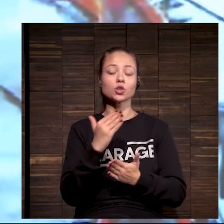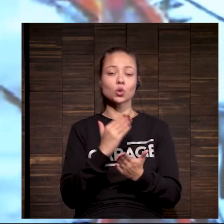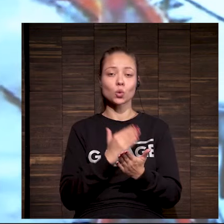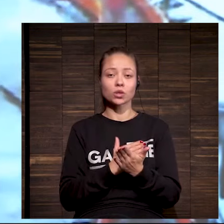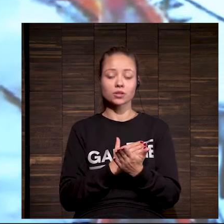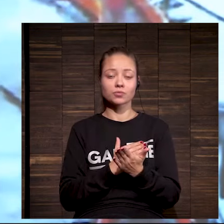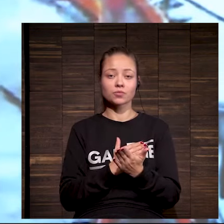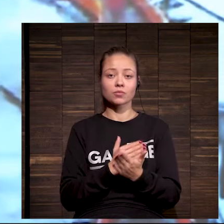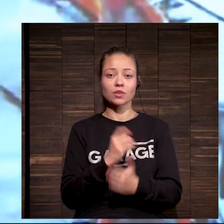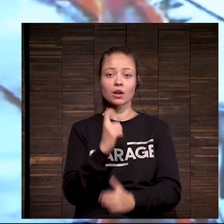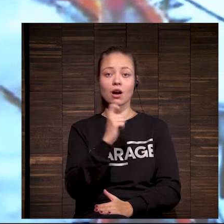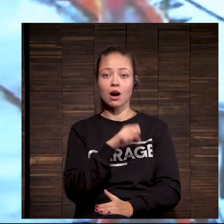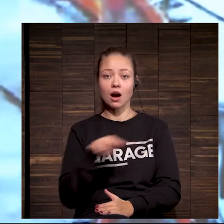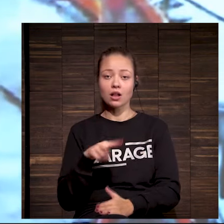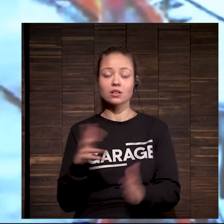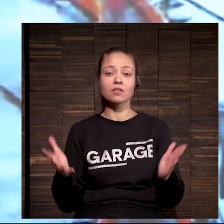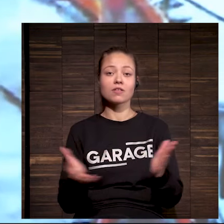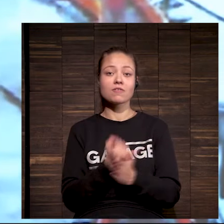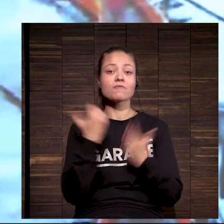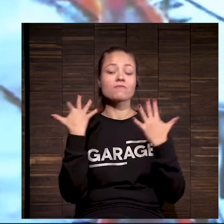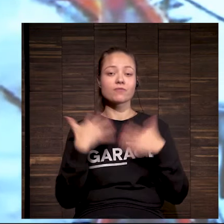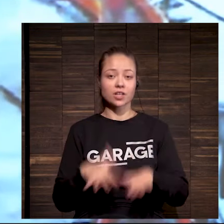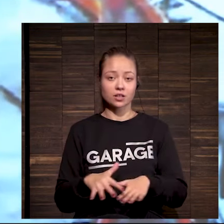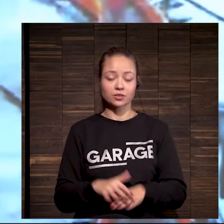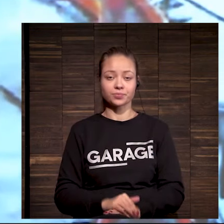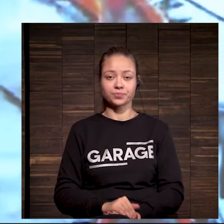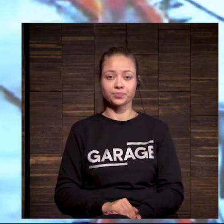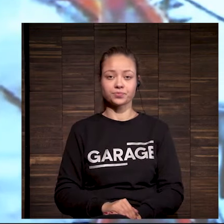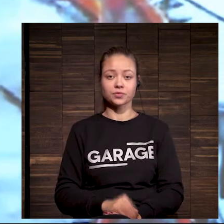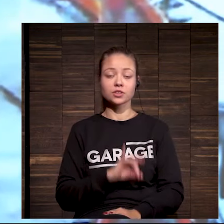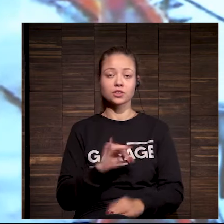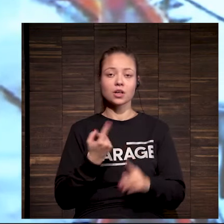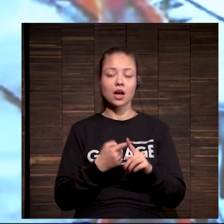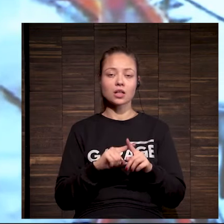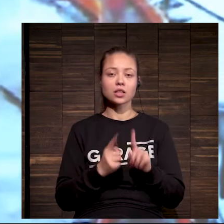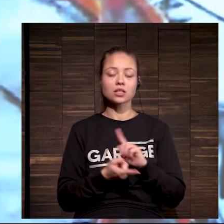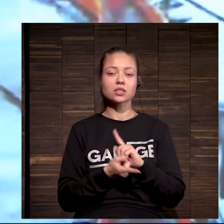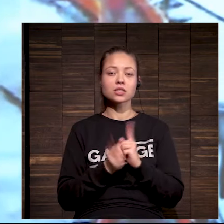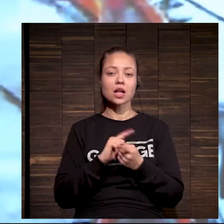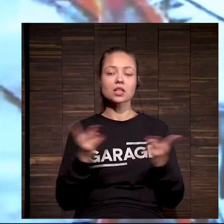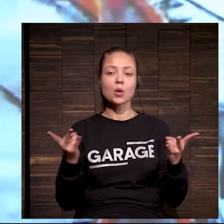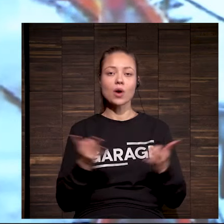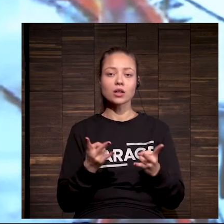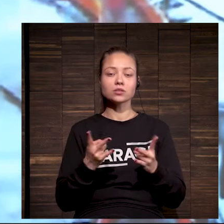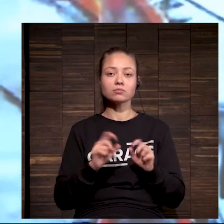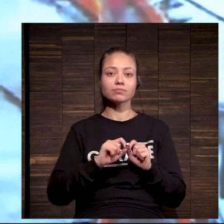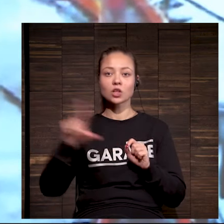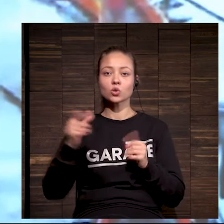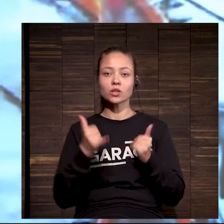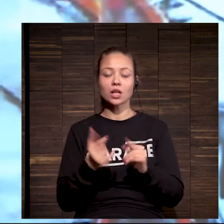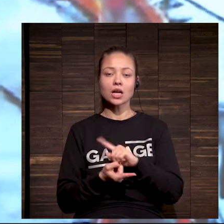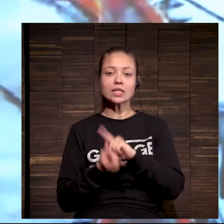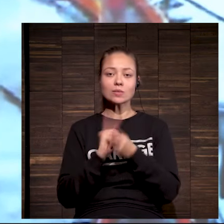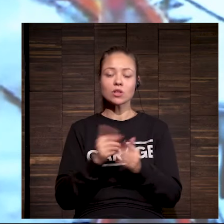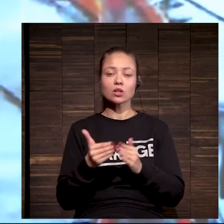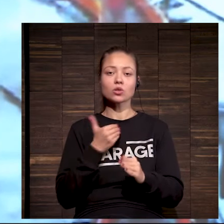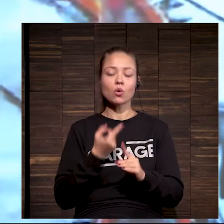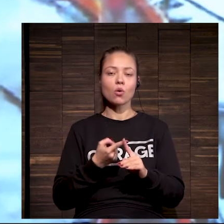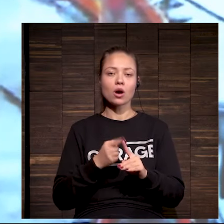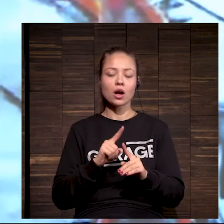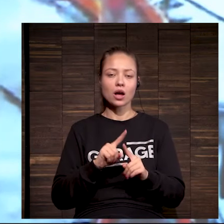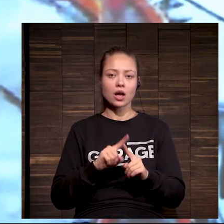hal выиграл и это стало необходимым толчком для изменения до этого